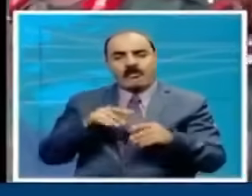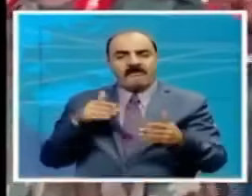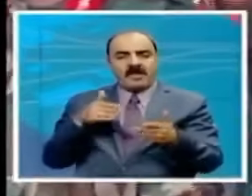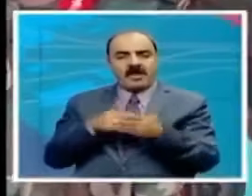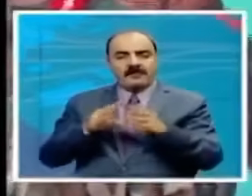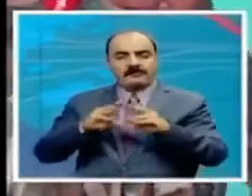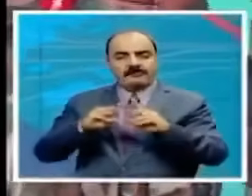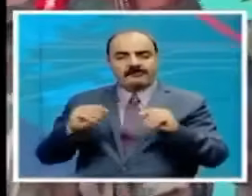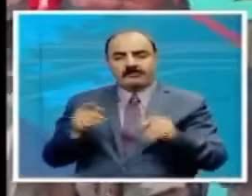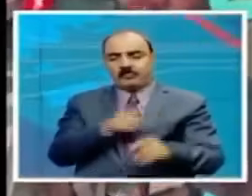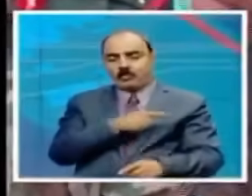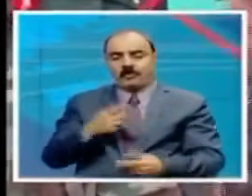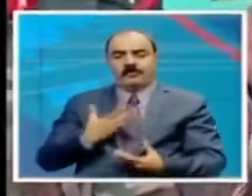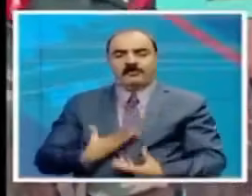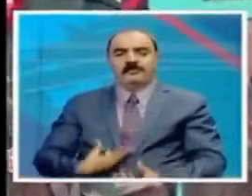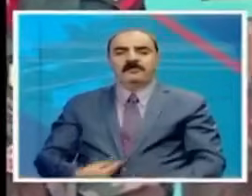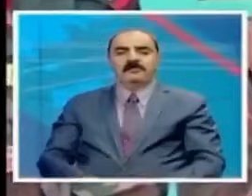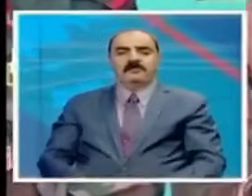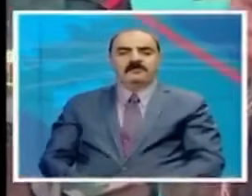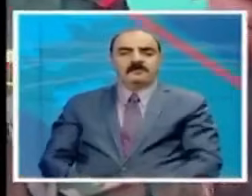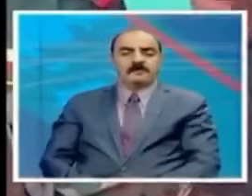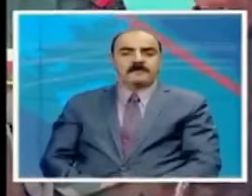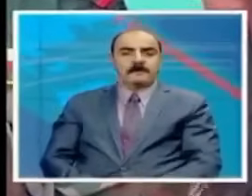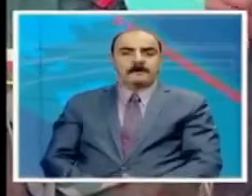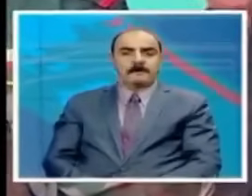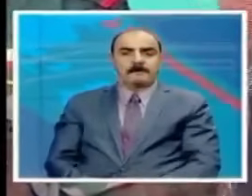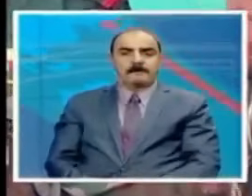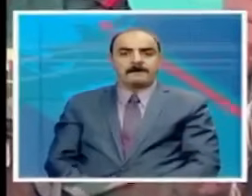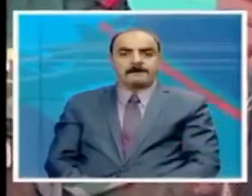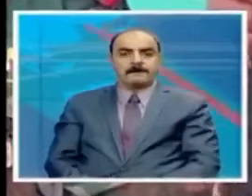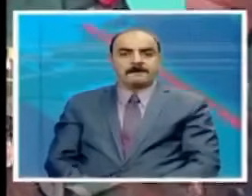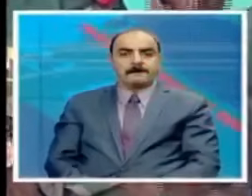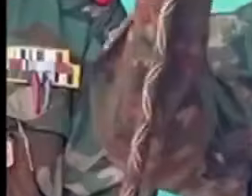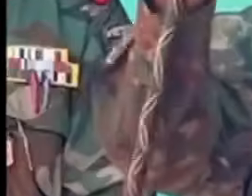للوصول لحلول مرضية للجميع.